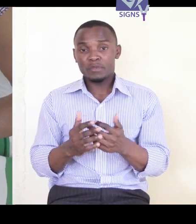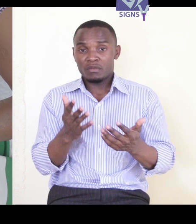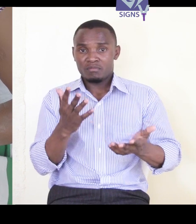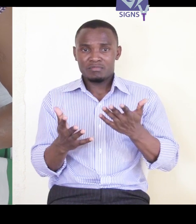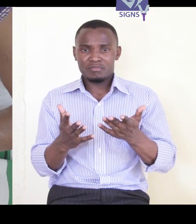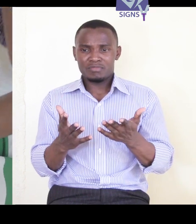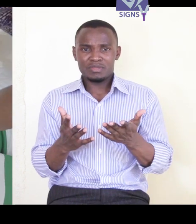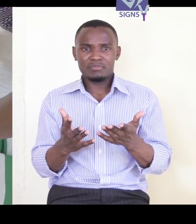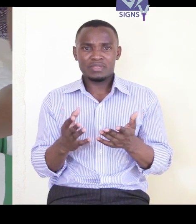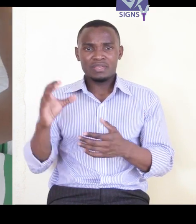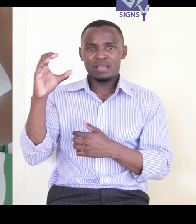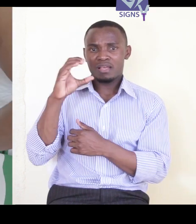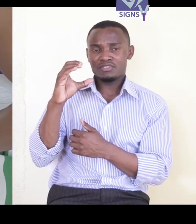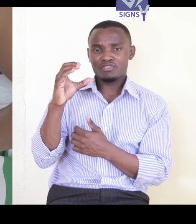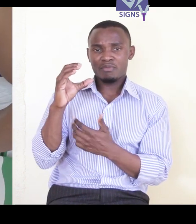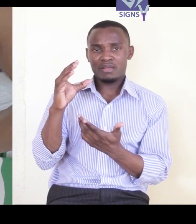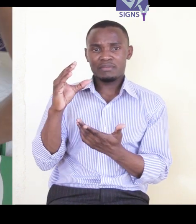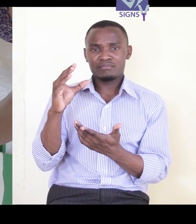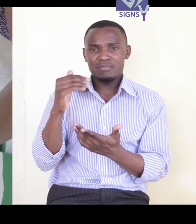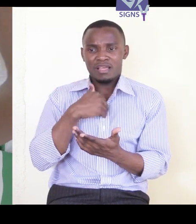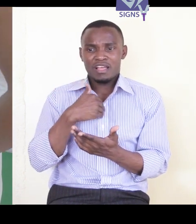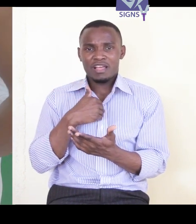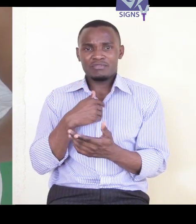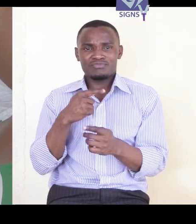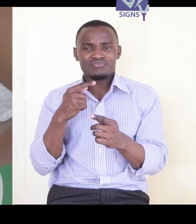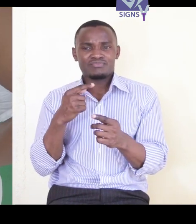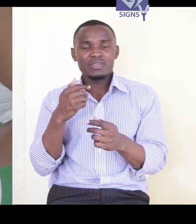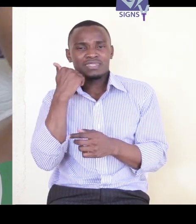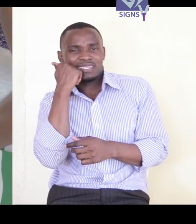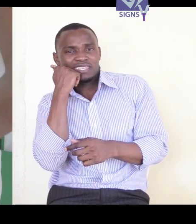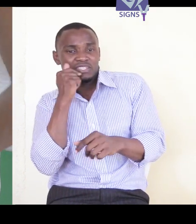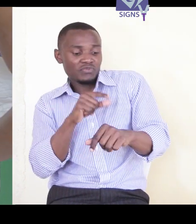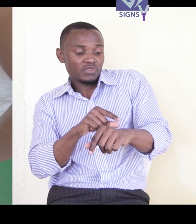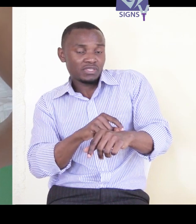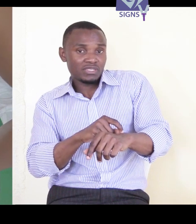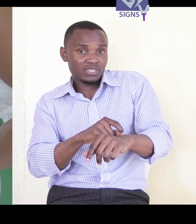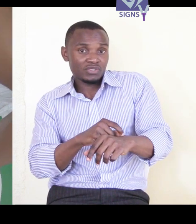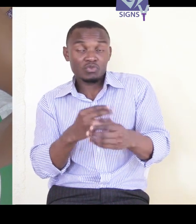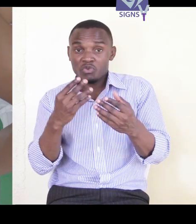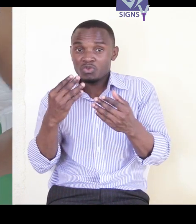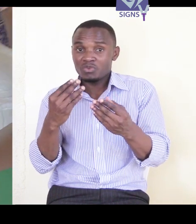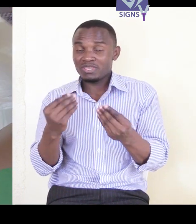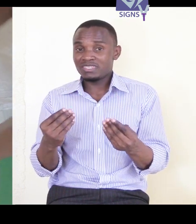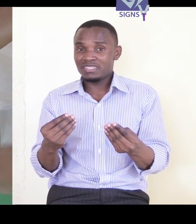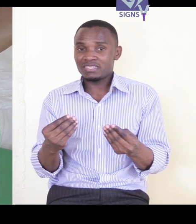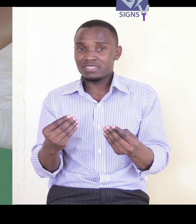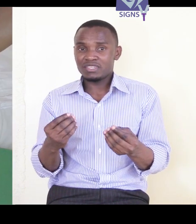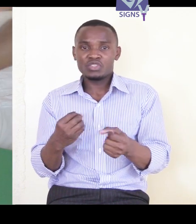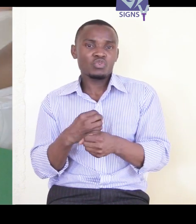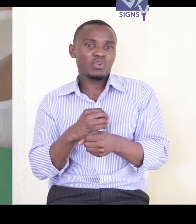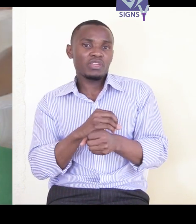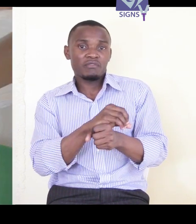therapist ama client anaweza kuwa na magonjwa ya ngozi na hivyo ni rahisi kuambukizana. Pili,